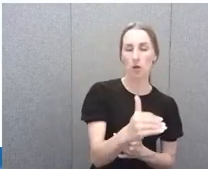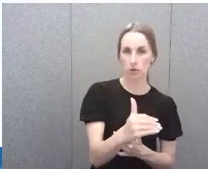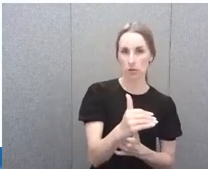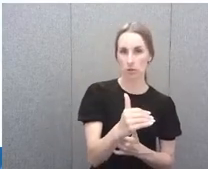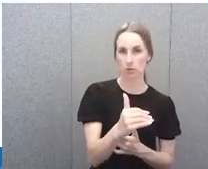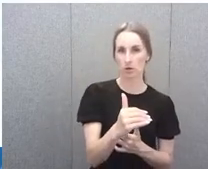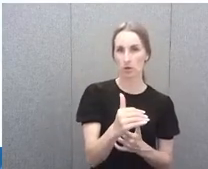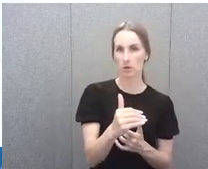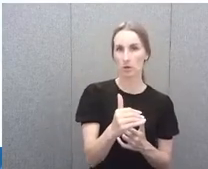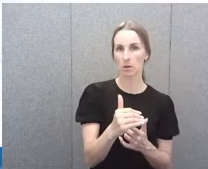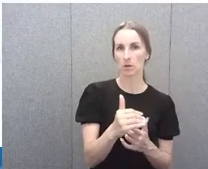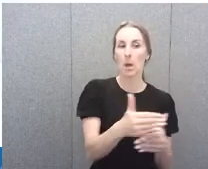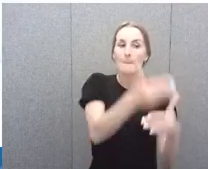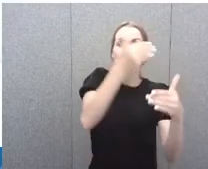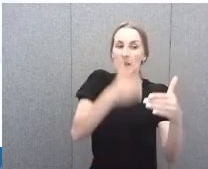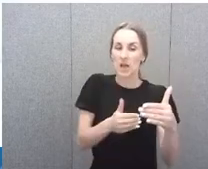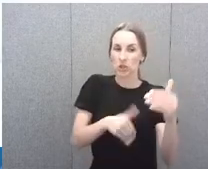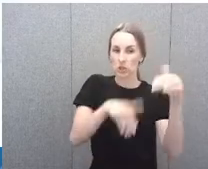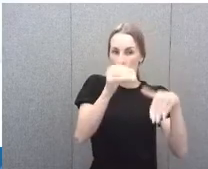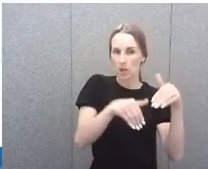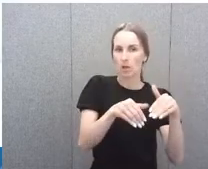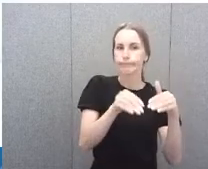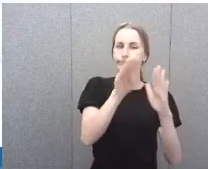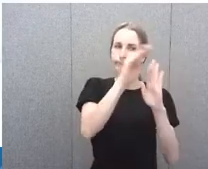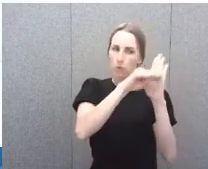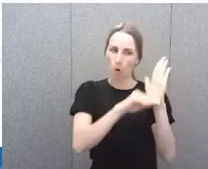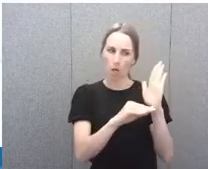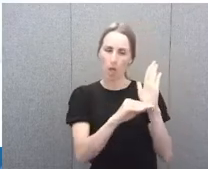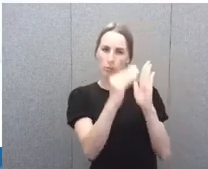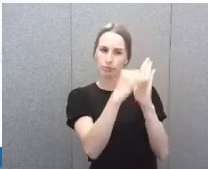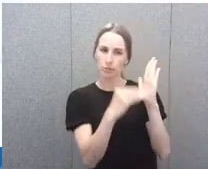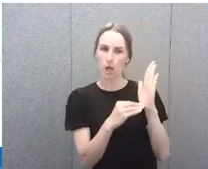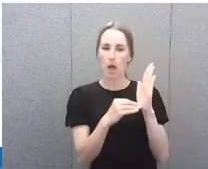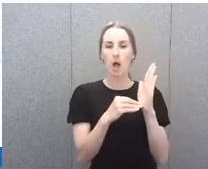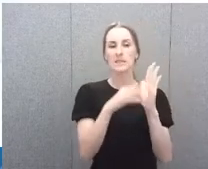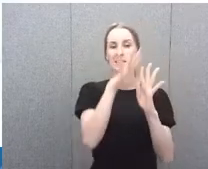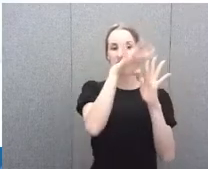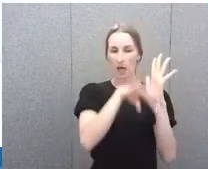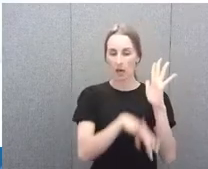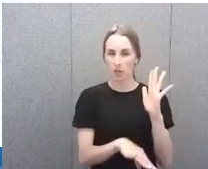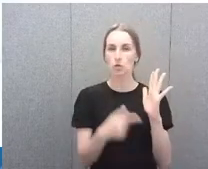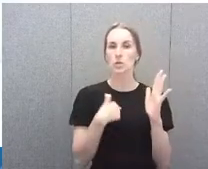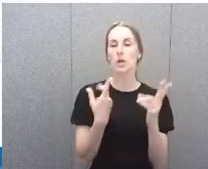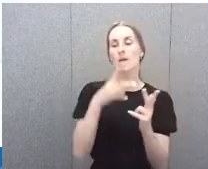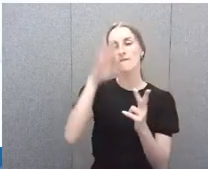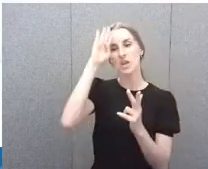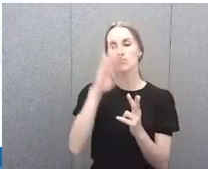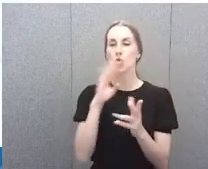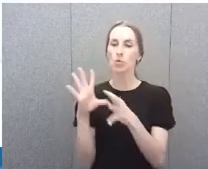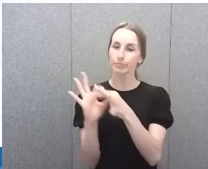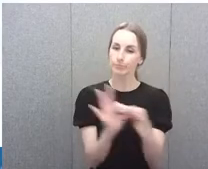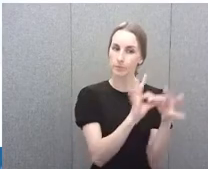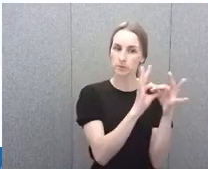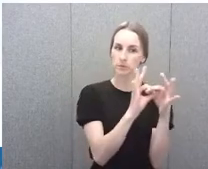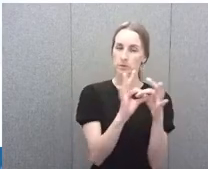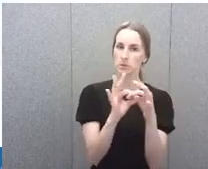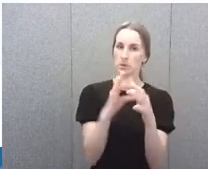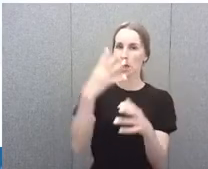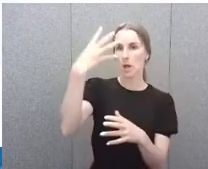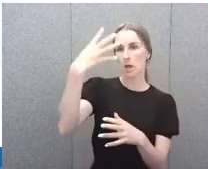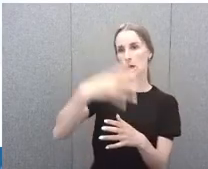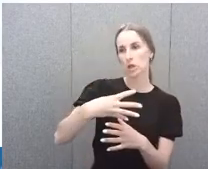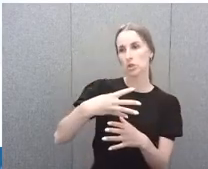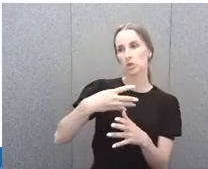первая партия, которая очень ясно сделала рейтинг перед выборами, и